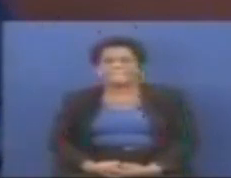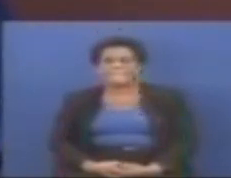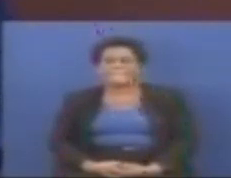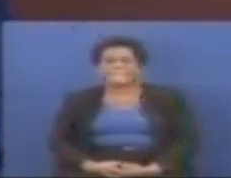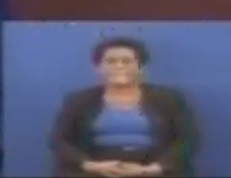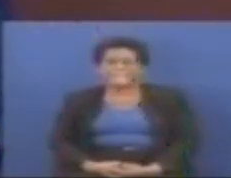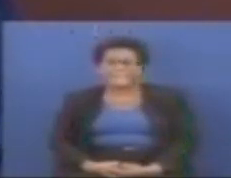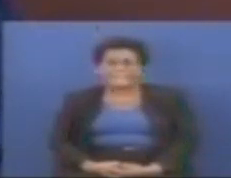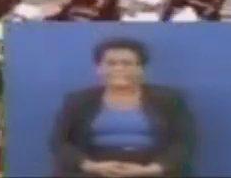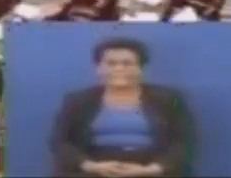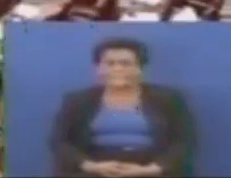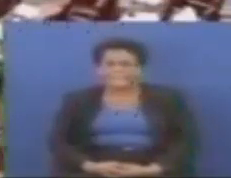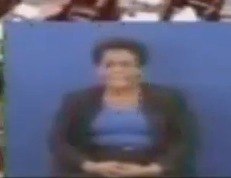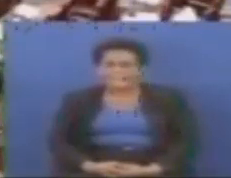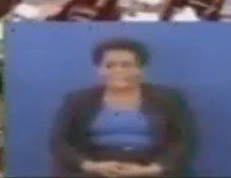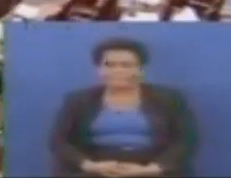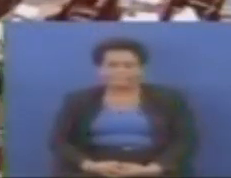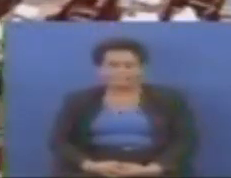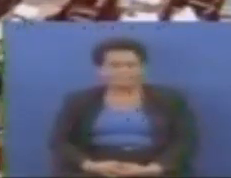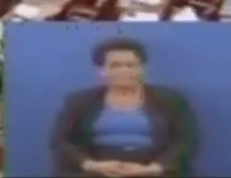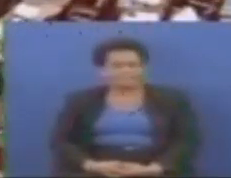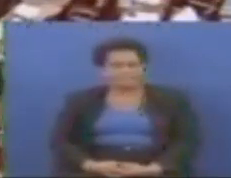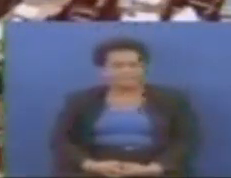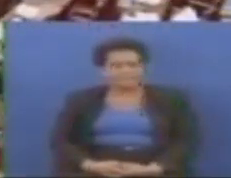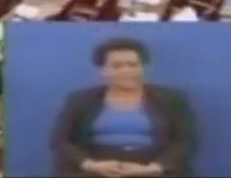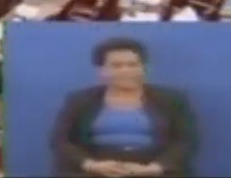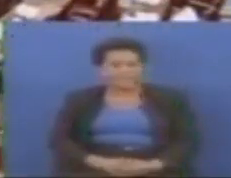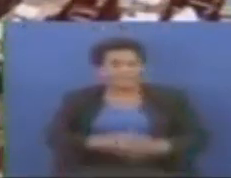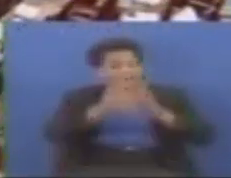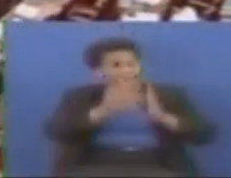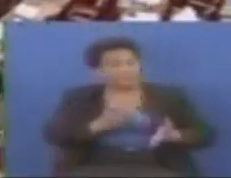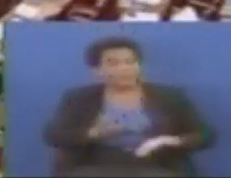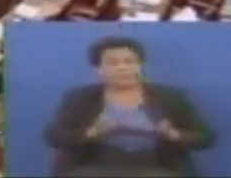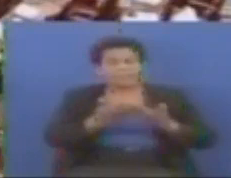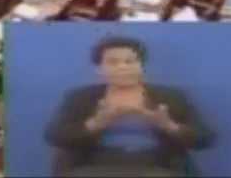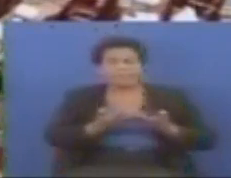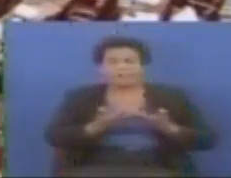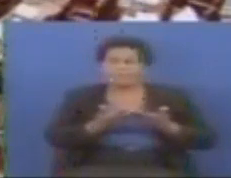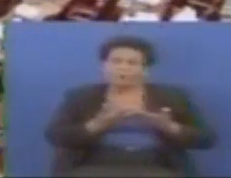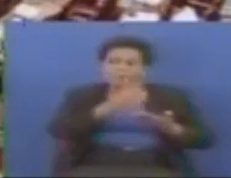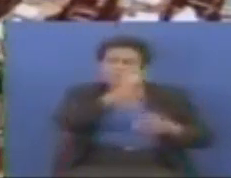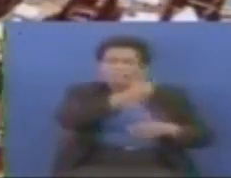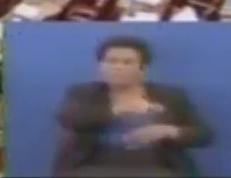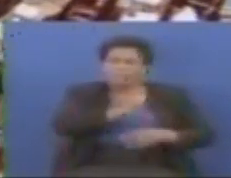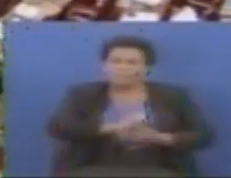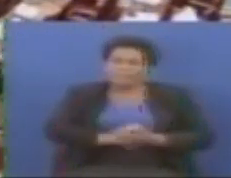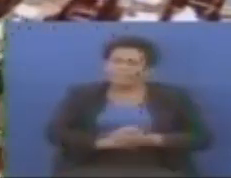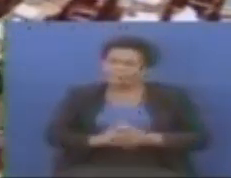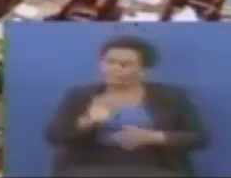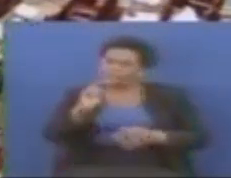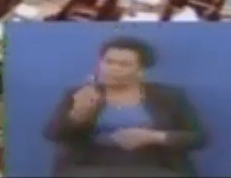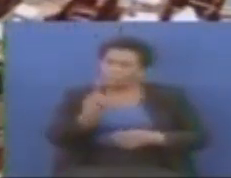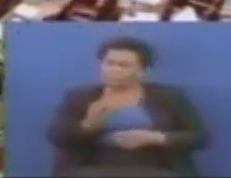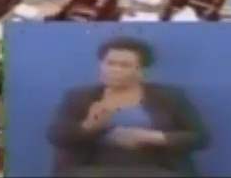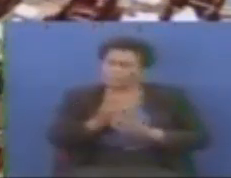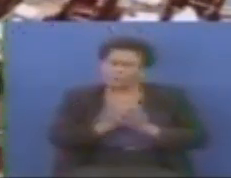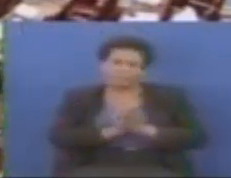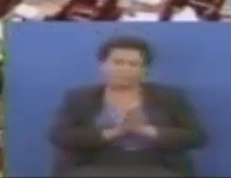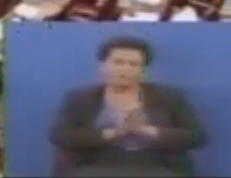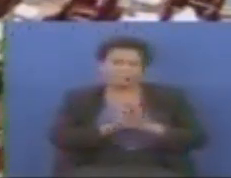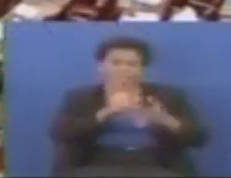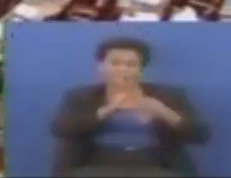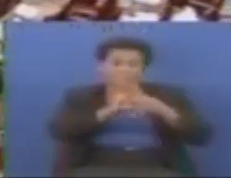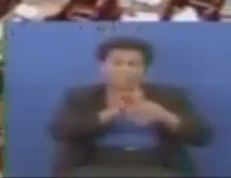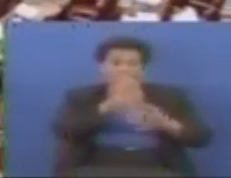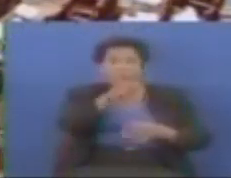nyongeza. Mheshimiwa Naibu Spika, serikali ina taasisi zake ambazo zinashughulikia matatizo